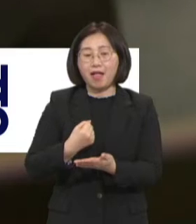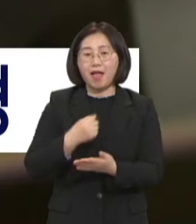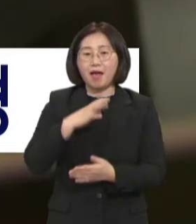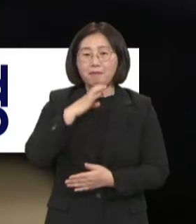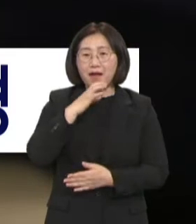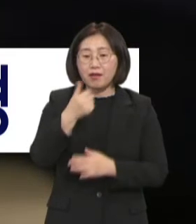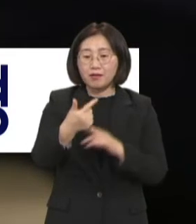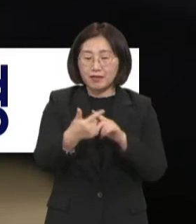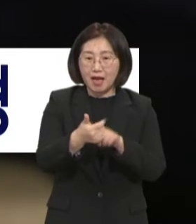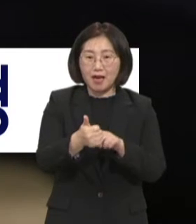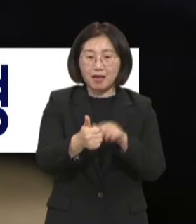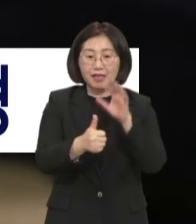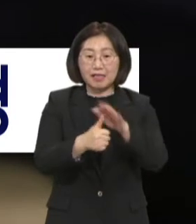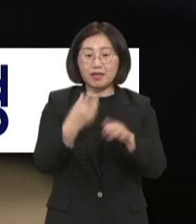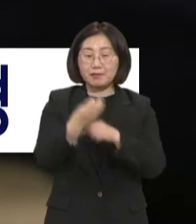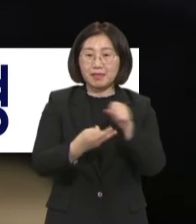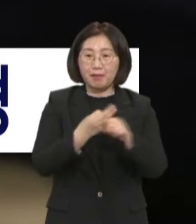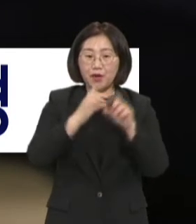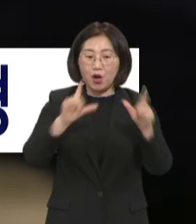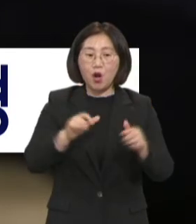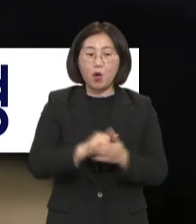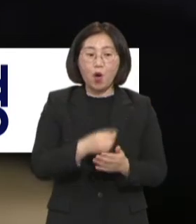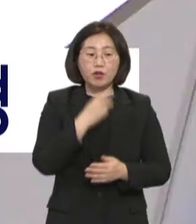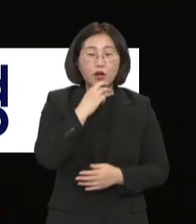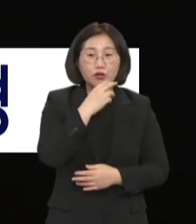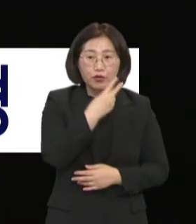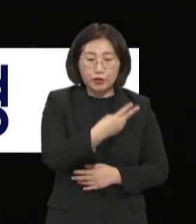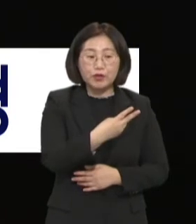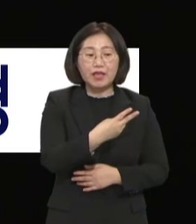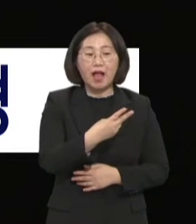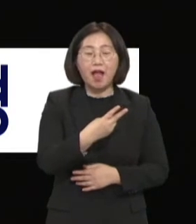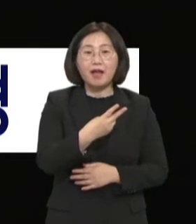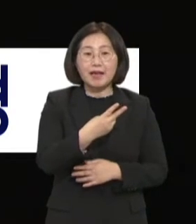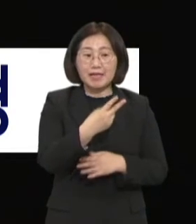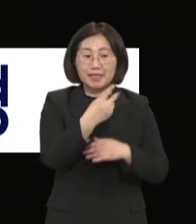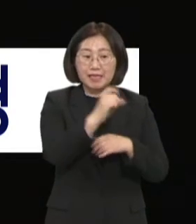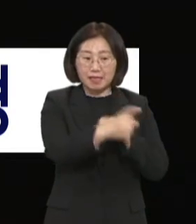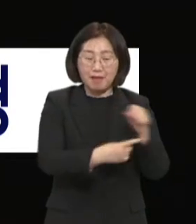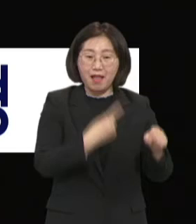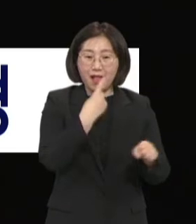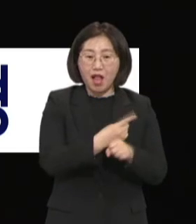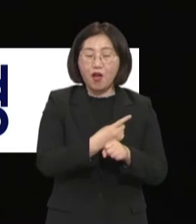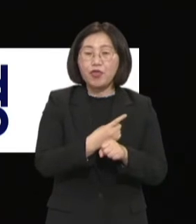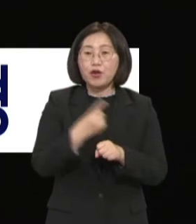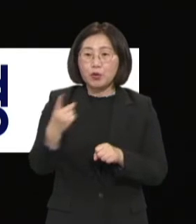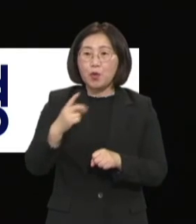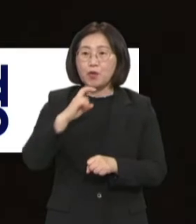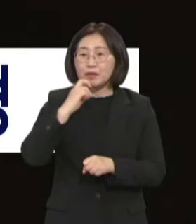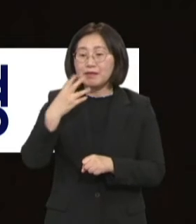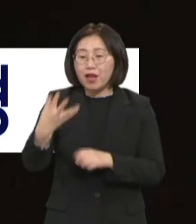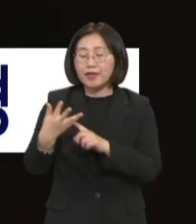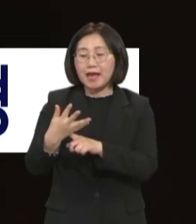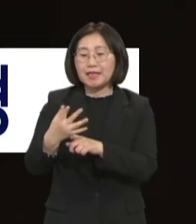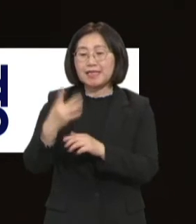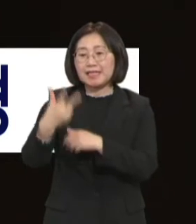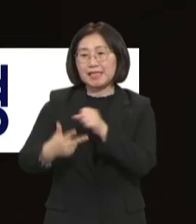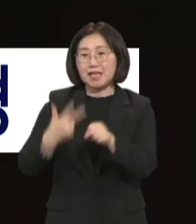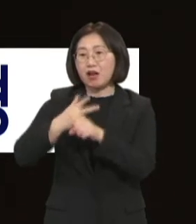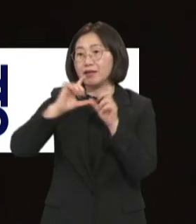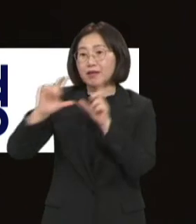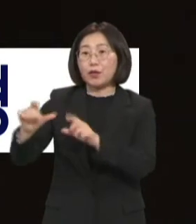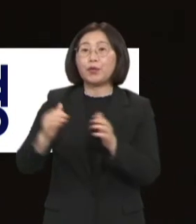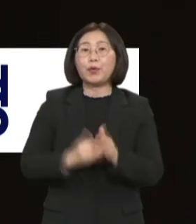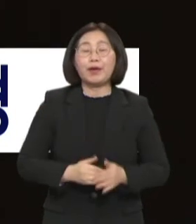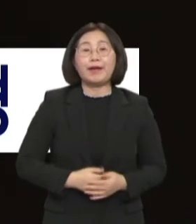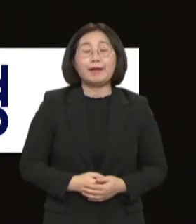48살에게 징역 13년을 일당 32살 BC 28살 CC 게는 각각 징역 11년과 징역 7년에